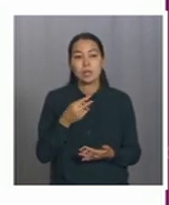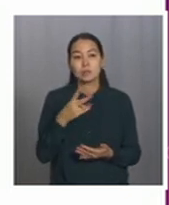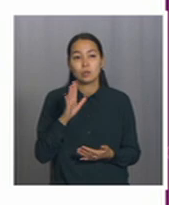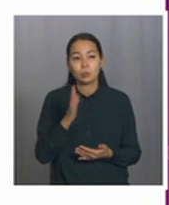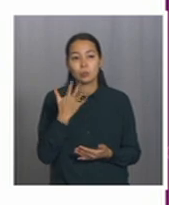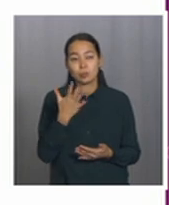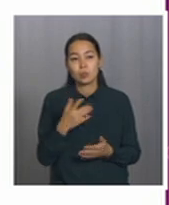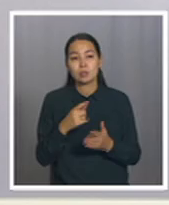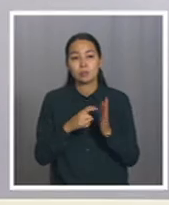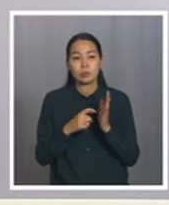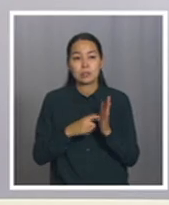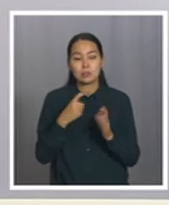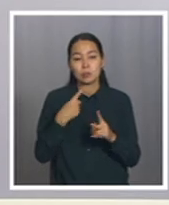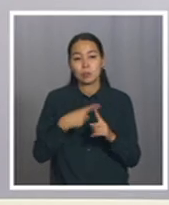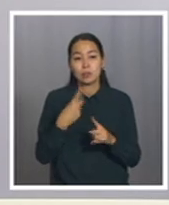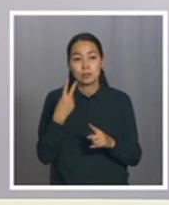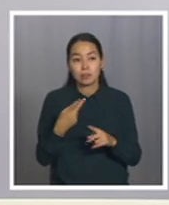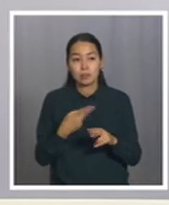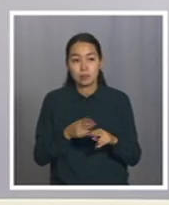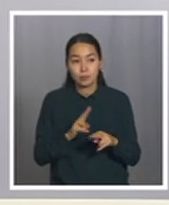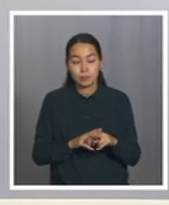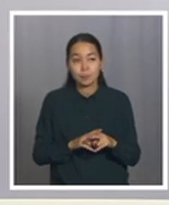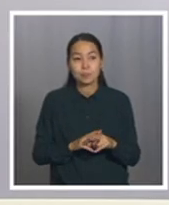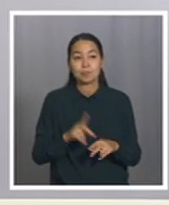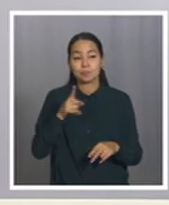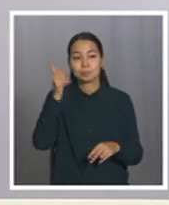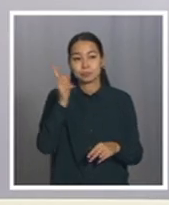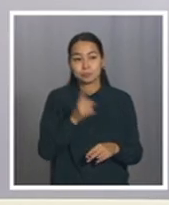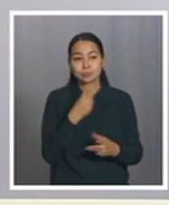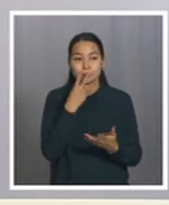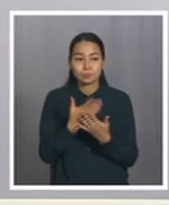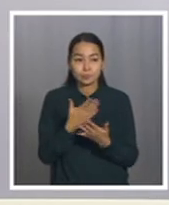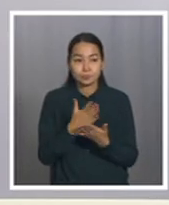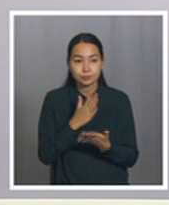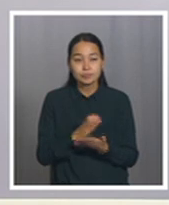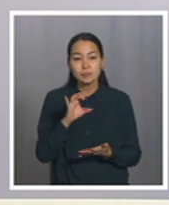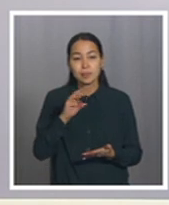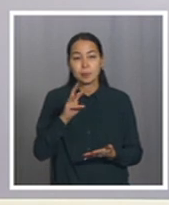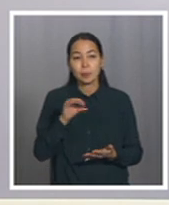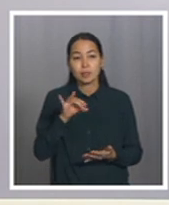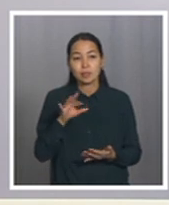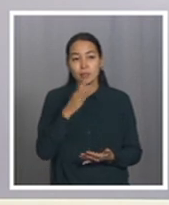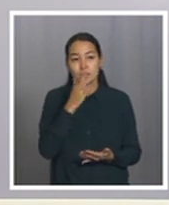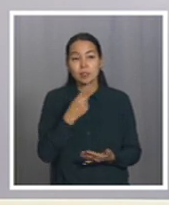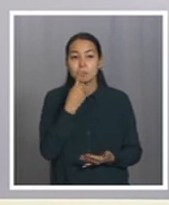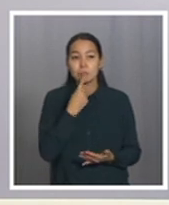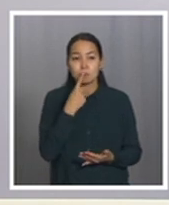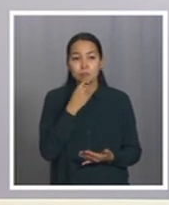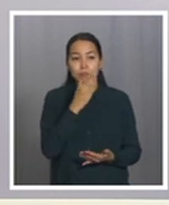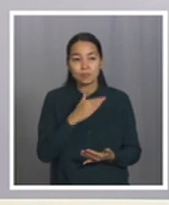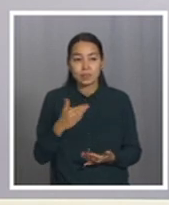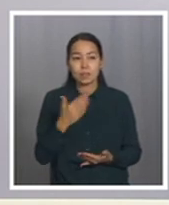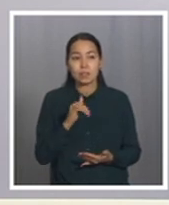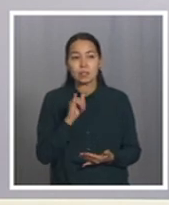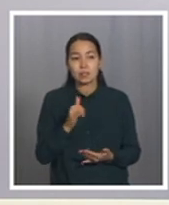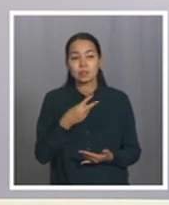2-нің графигі. Және y тең болады x түзу берілген, оған симметриялы түрде бізде қызыл түспен y тең болады 5